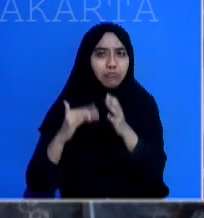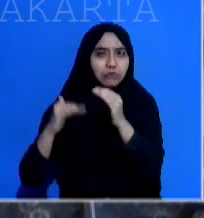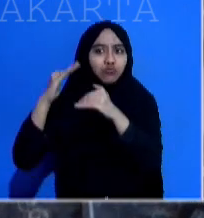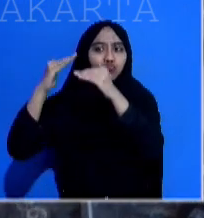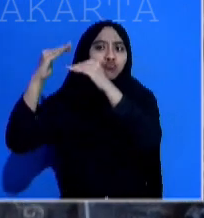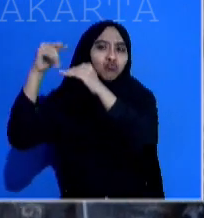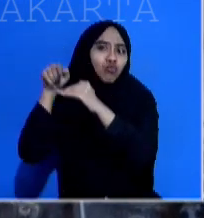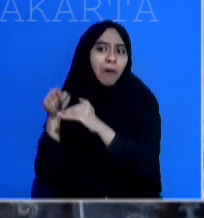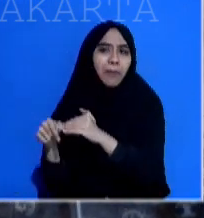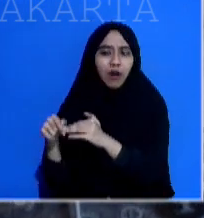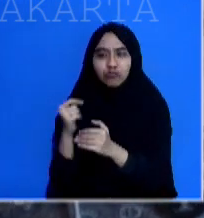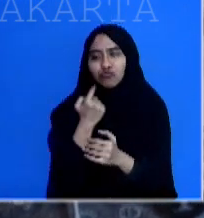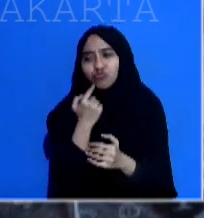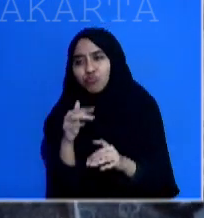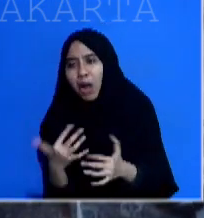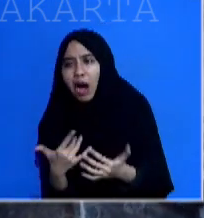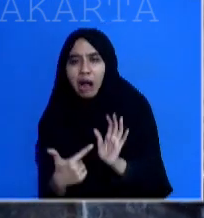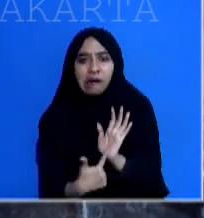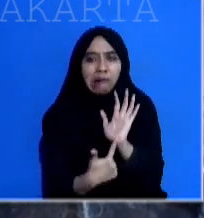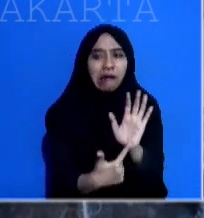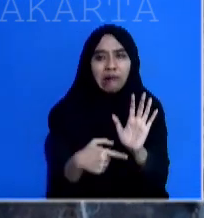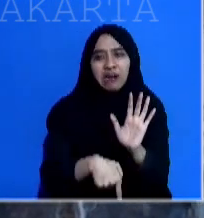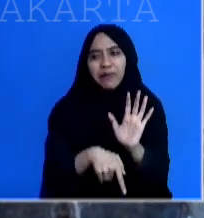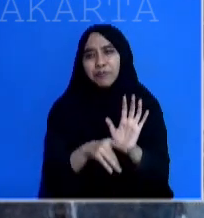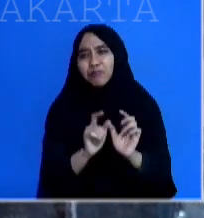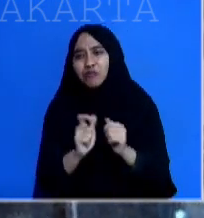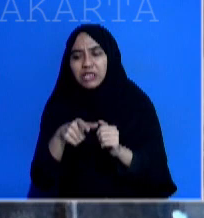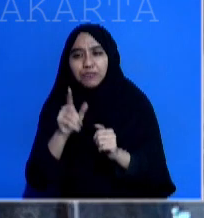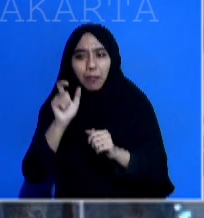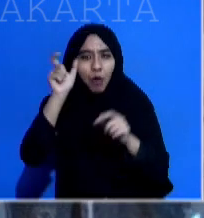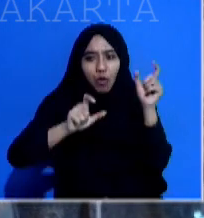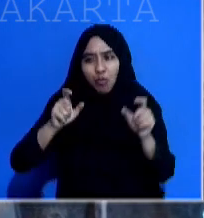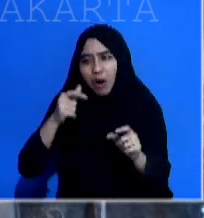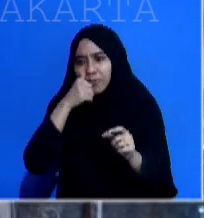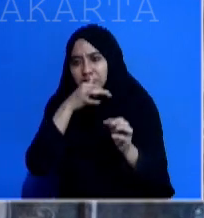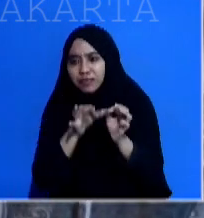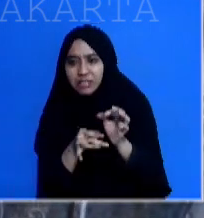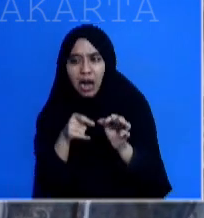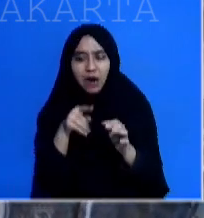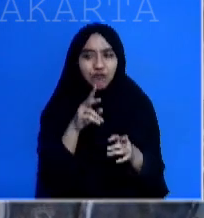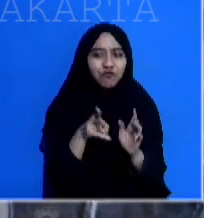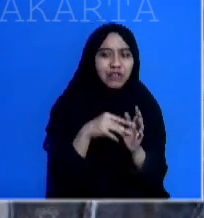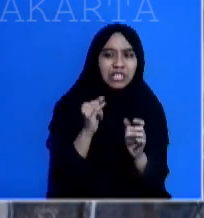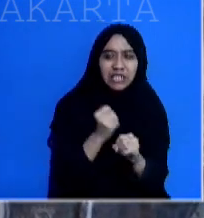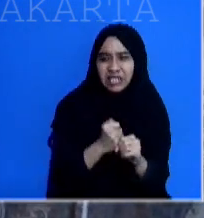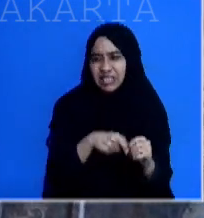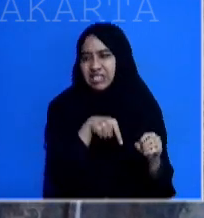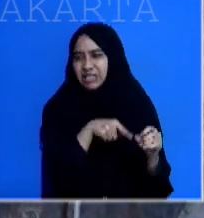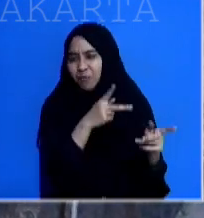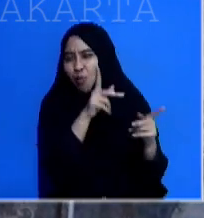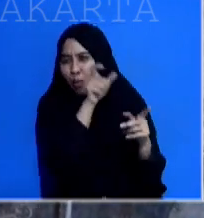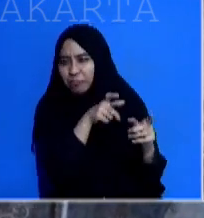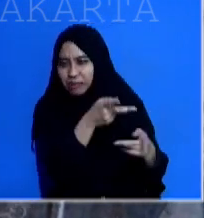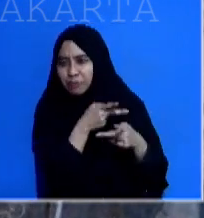kita coba lewat juga supaya nanti menghimbau pihak perbankan lising supaya yang diit yang sudah selesai itu dapat